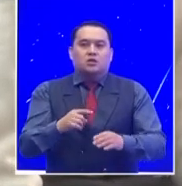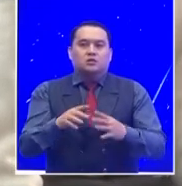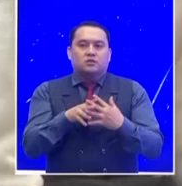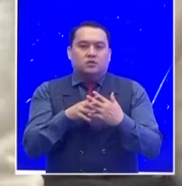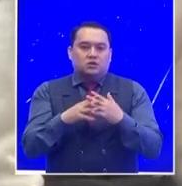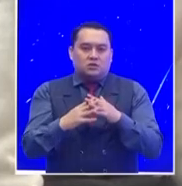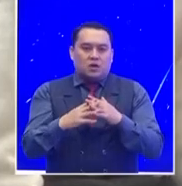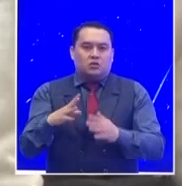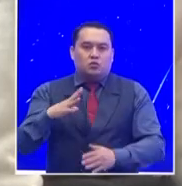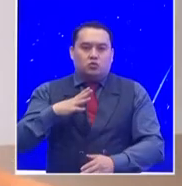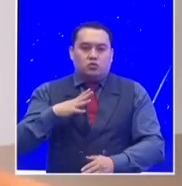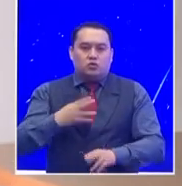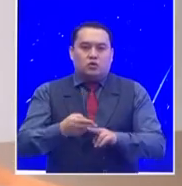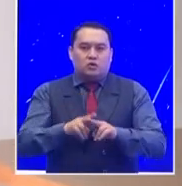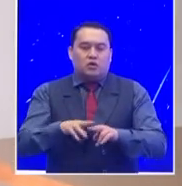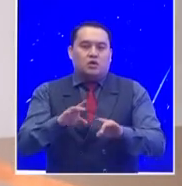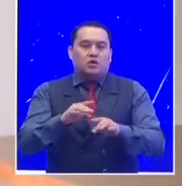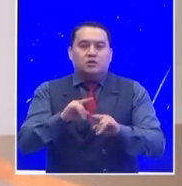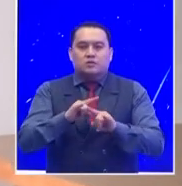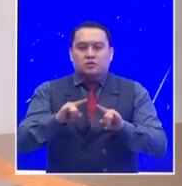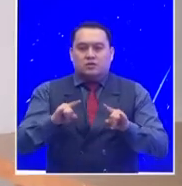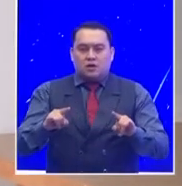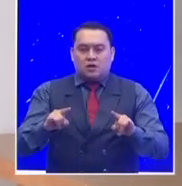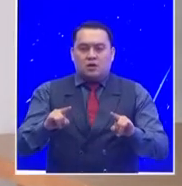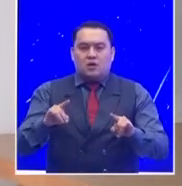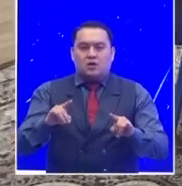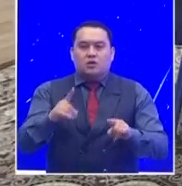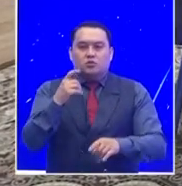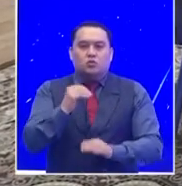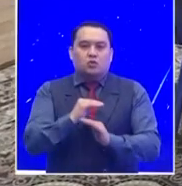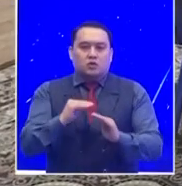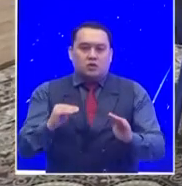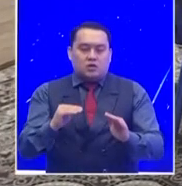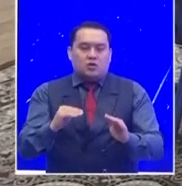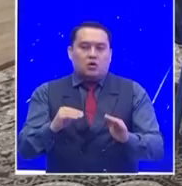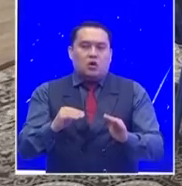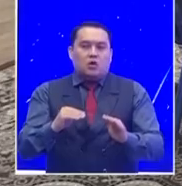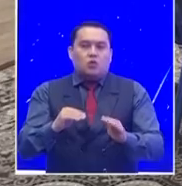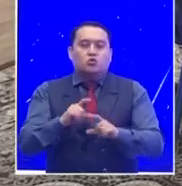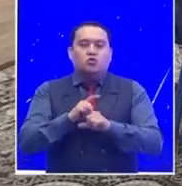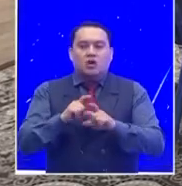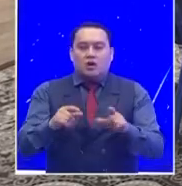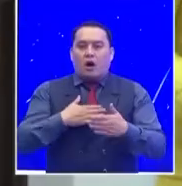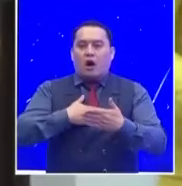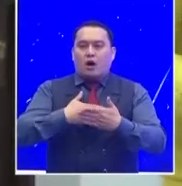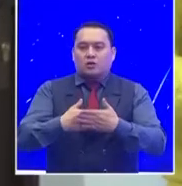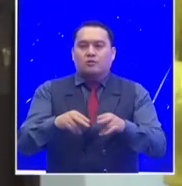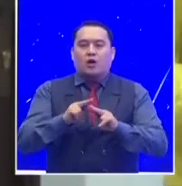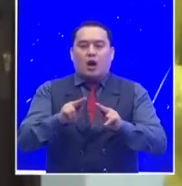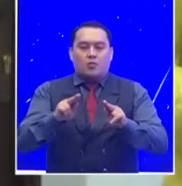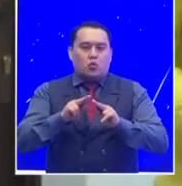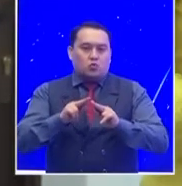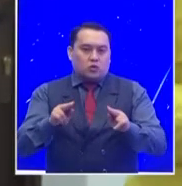села Чунжа Уйгурского района. Детский сад Аяла посещает 100 детей. Персонал дошкольного учреждения активно обучает